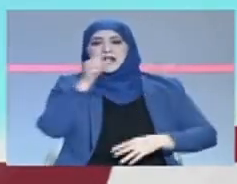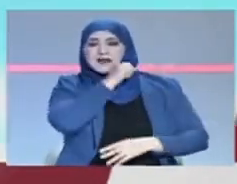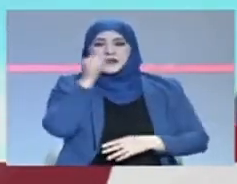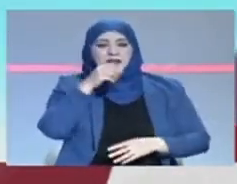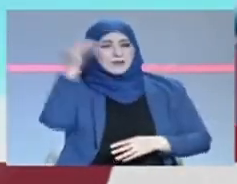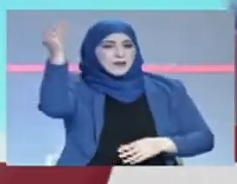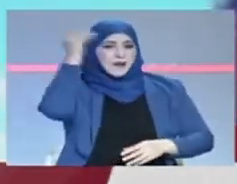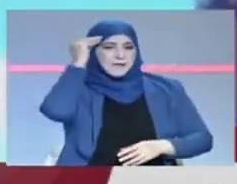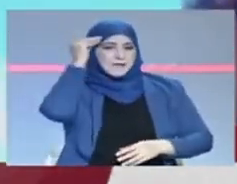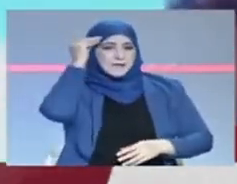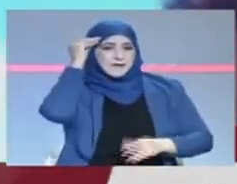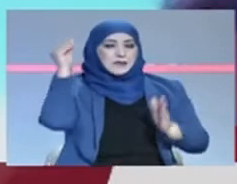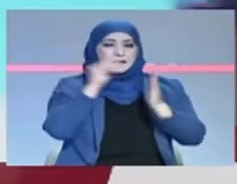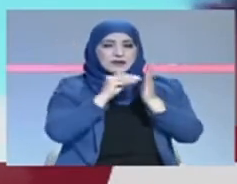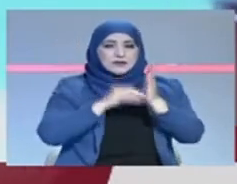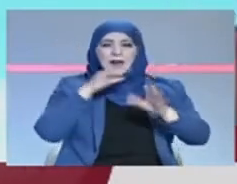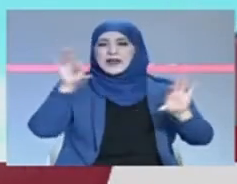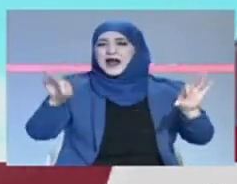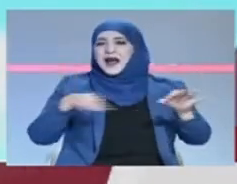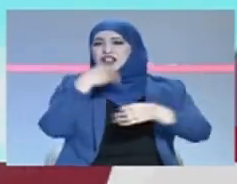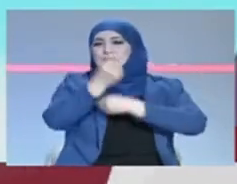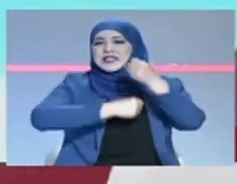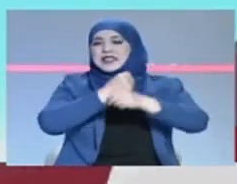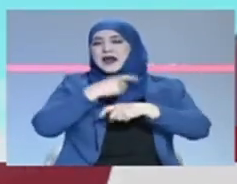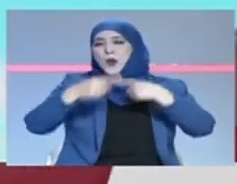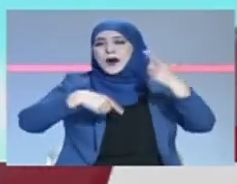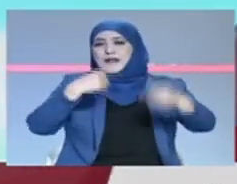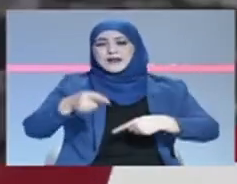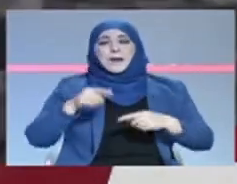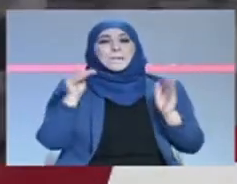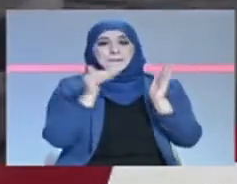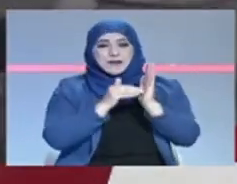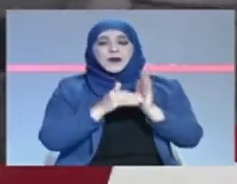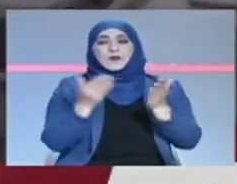في الأذهان على مدى عقود من الزمن.